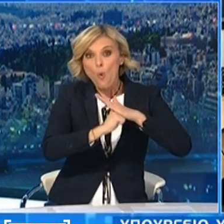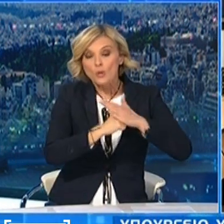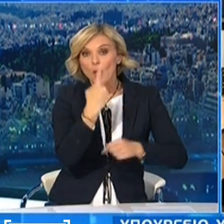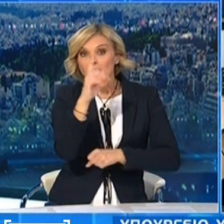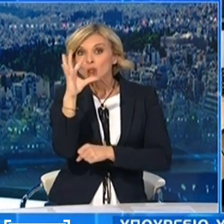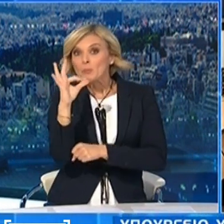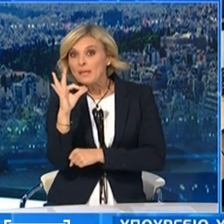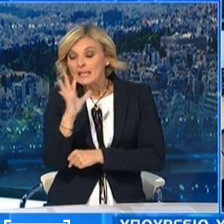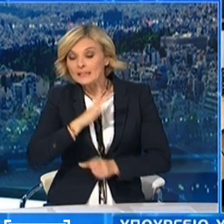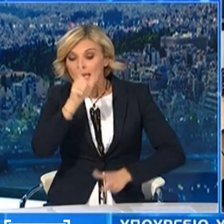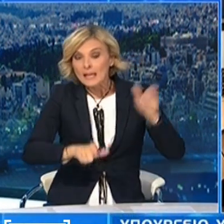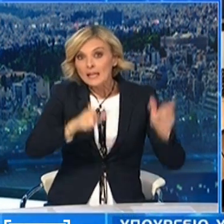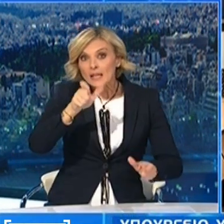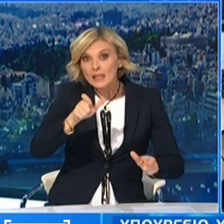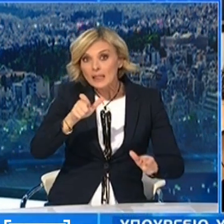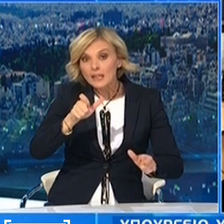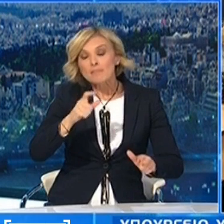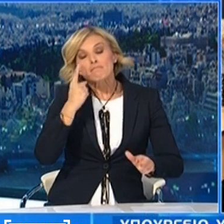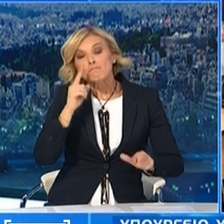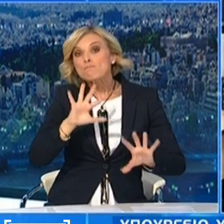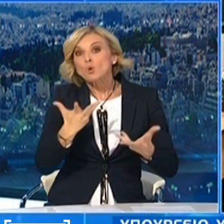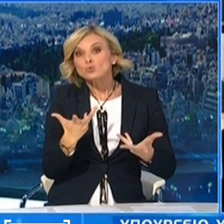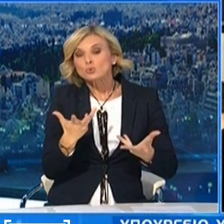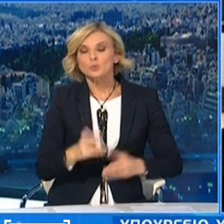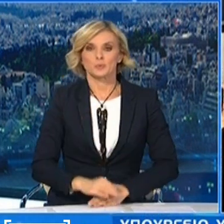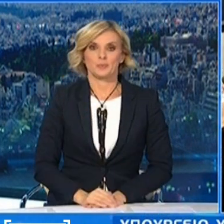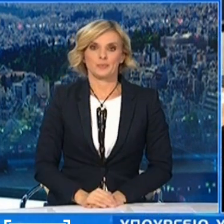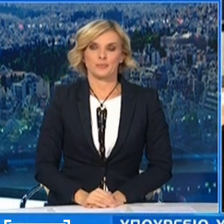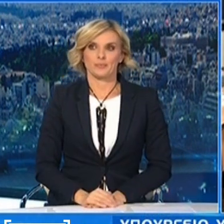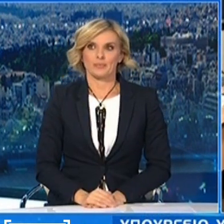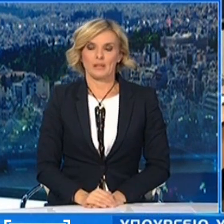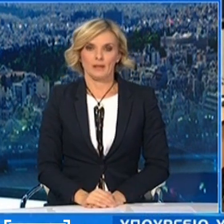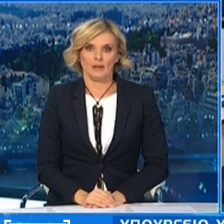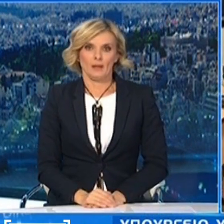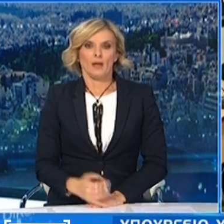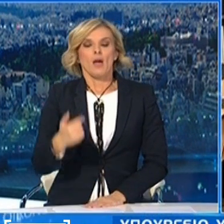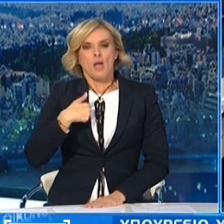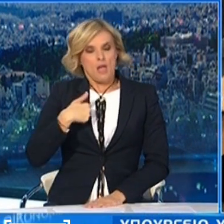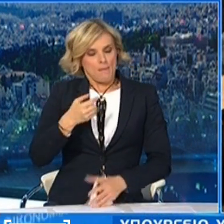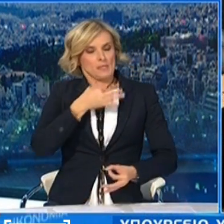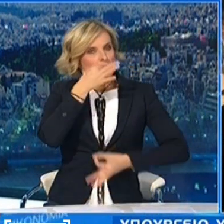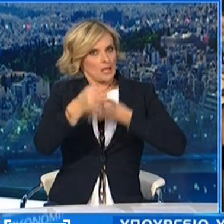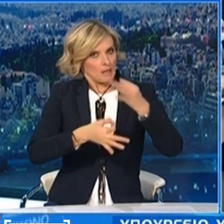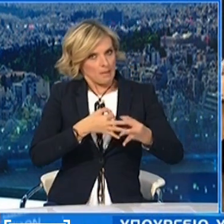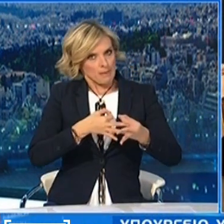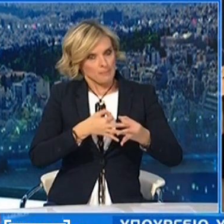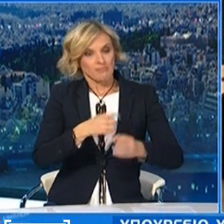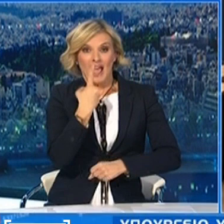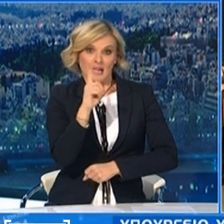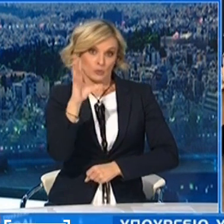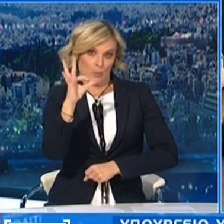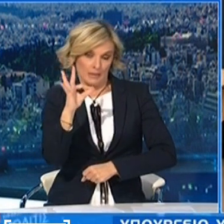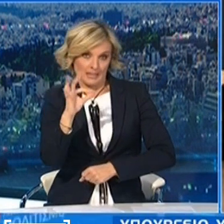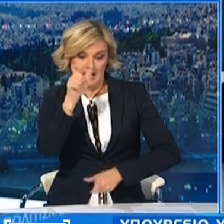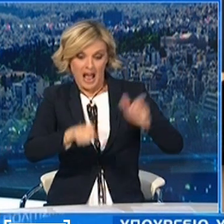αυριανής μέτρησης, αν θα μπουν σε τοπικό lockdown. Ευχαριστώ. Ο δίκτυας 150 είναι ένας πολυπαραγωγικός δίκτυας που